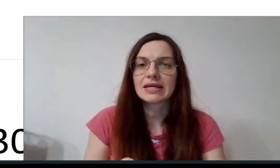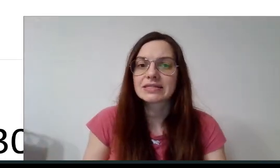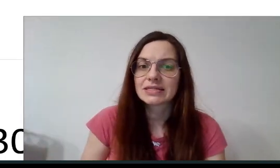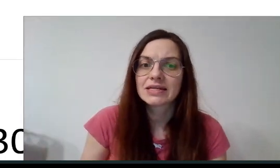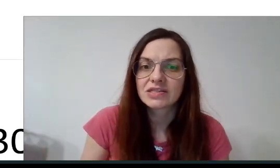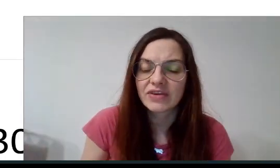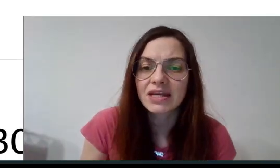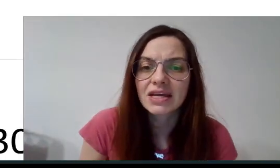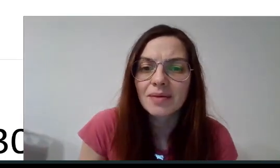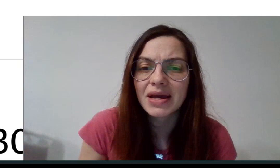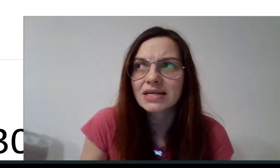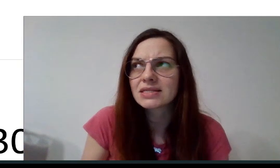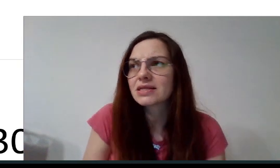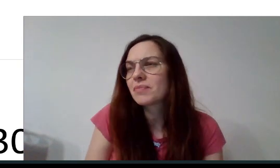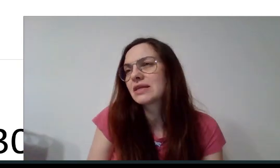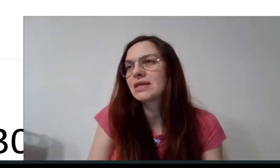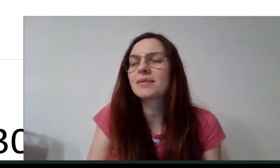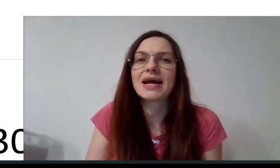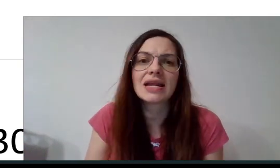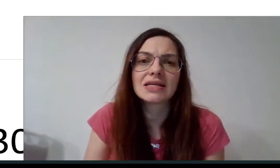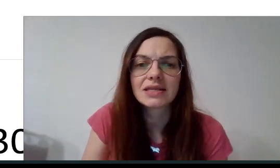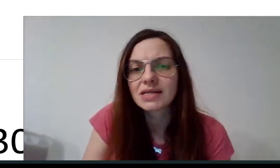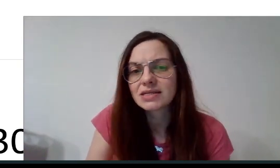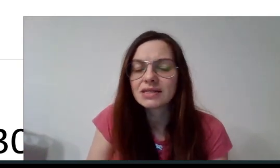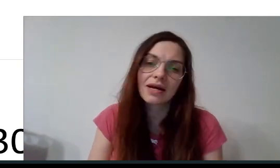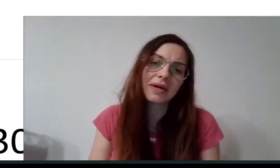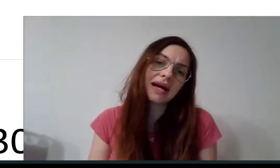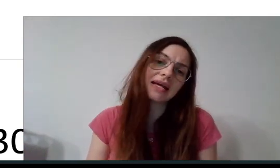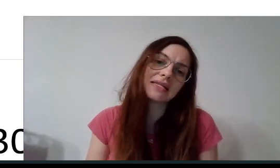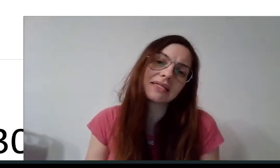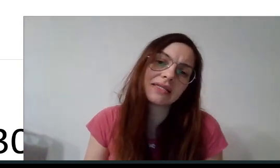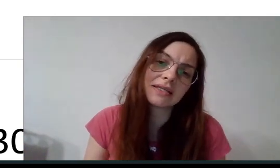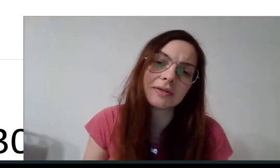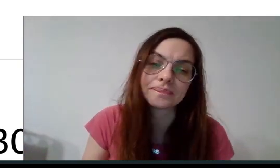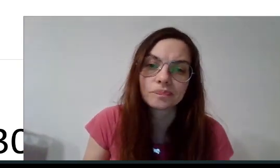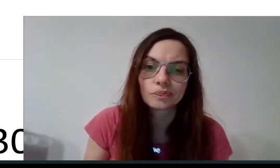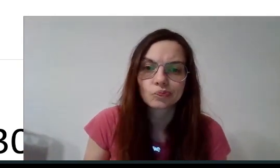Alles. Sve, ich habe alles gemacht, ich habe alles gegessen, ich habe alles,